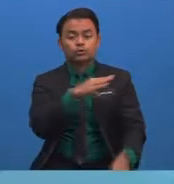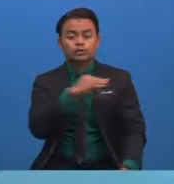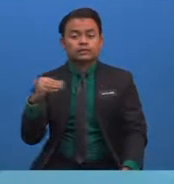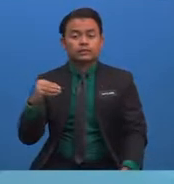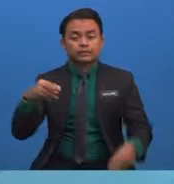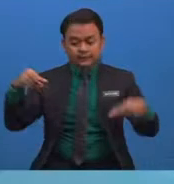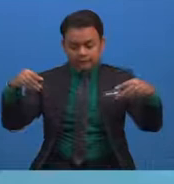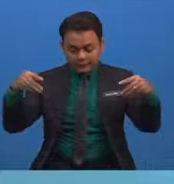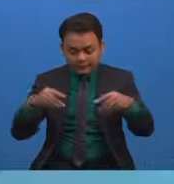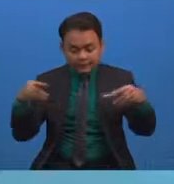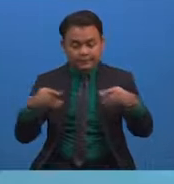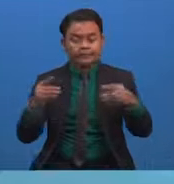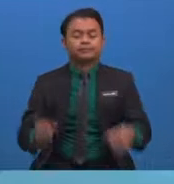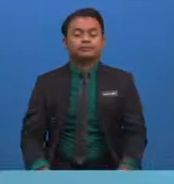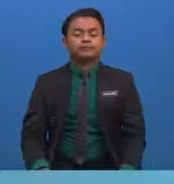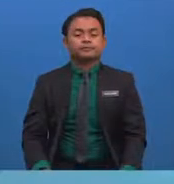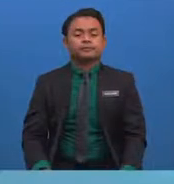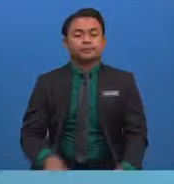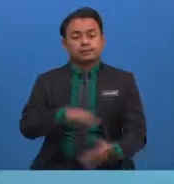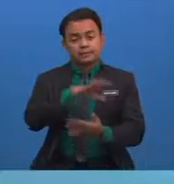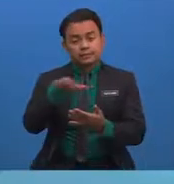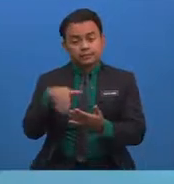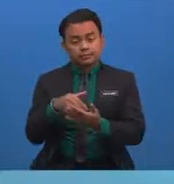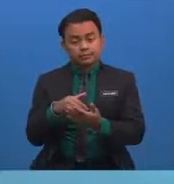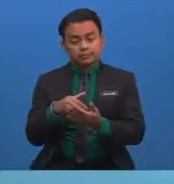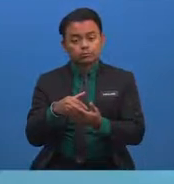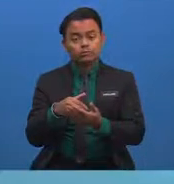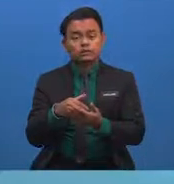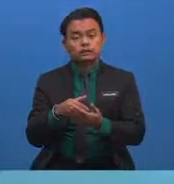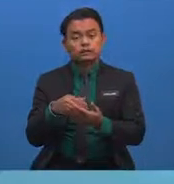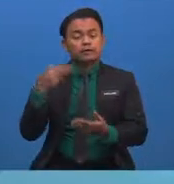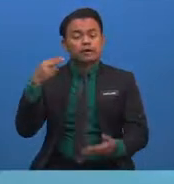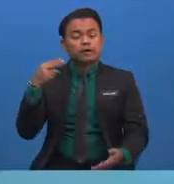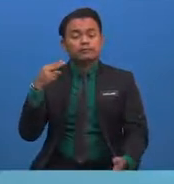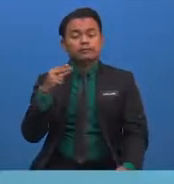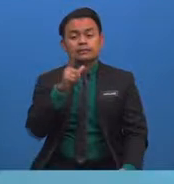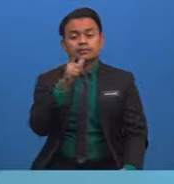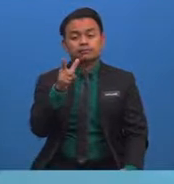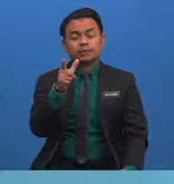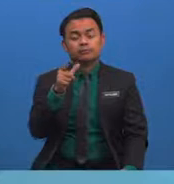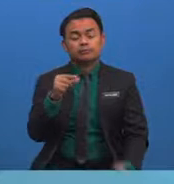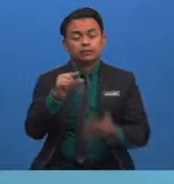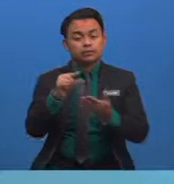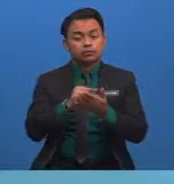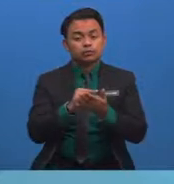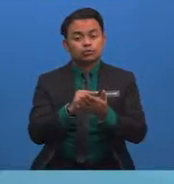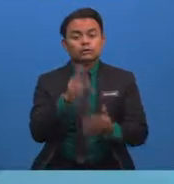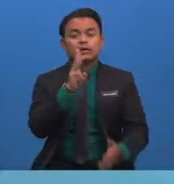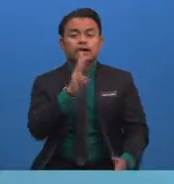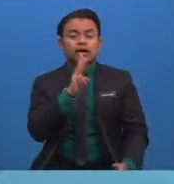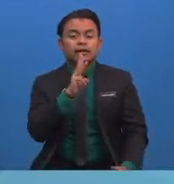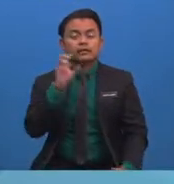merendidih. Semua teknik masakan secara haba lembap menggunakan cecair seperti air,